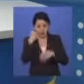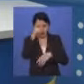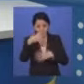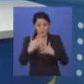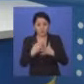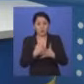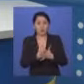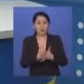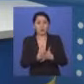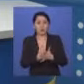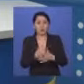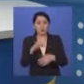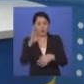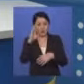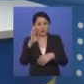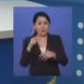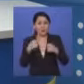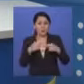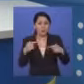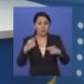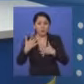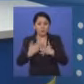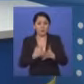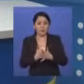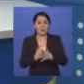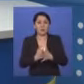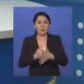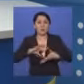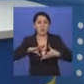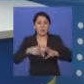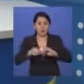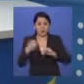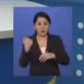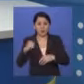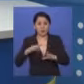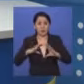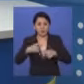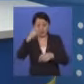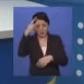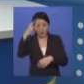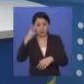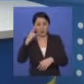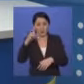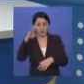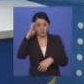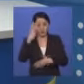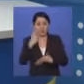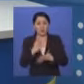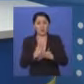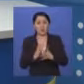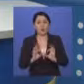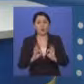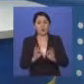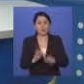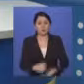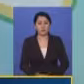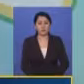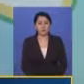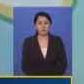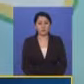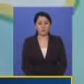жеткіздік. Осы аралықта мемлекетіміздің талай асуды бағындырып, биік белестерге шықты. Әлемге Қазақстан деген елдің бар екендігін паш етті.